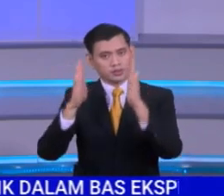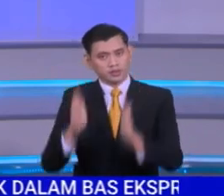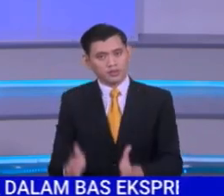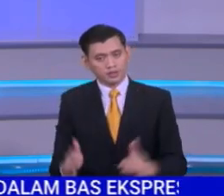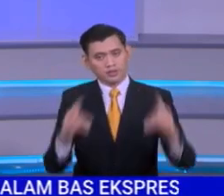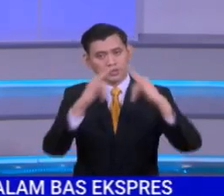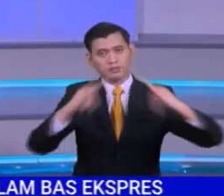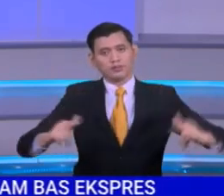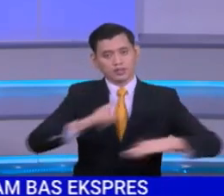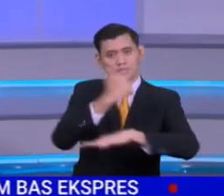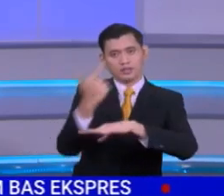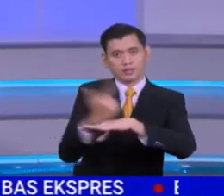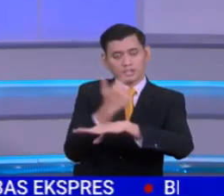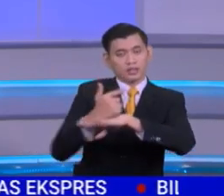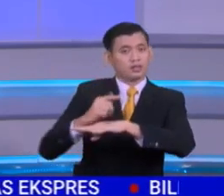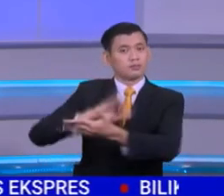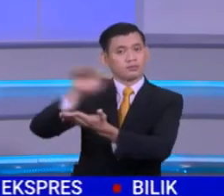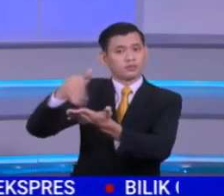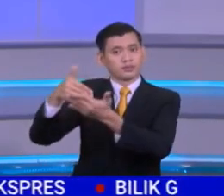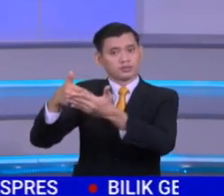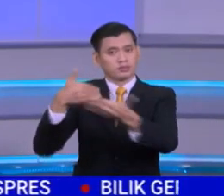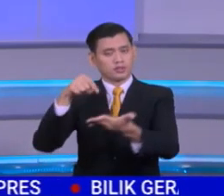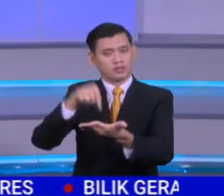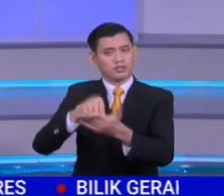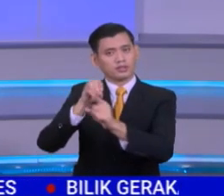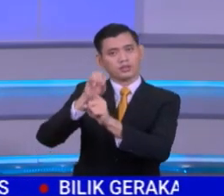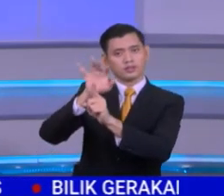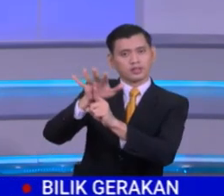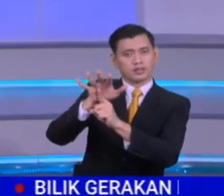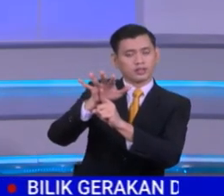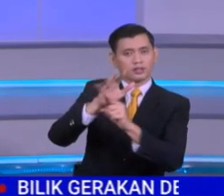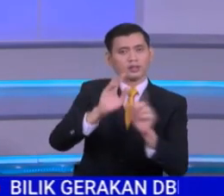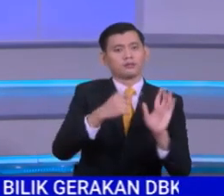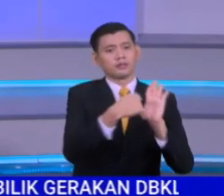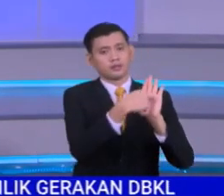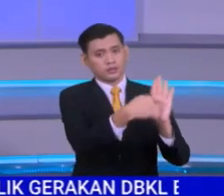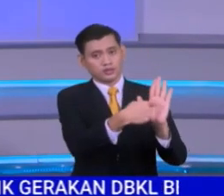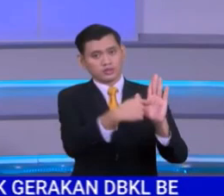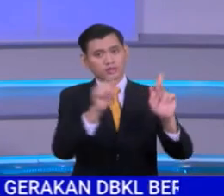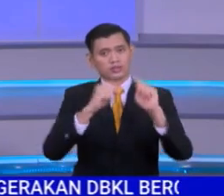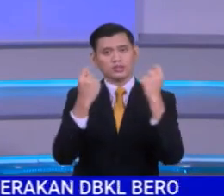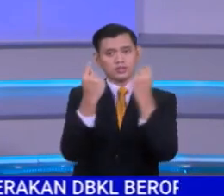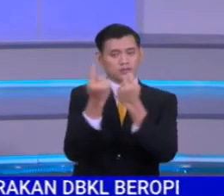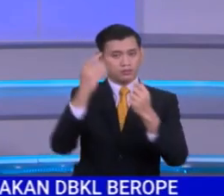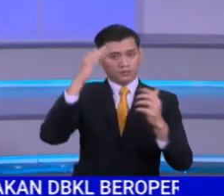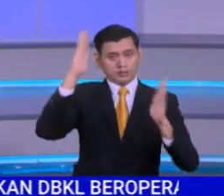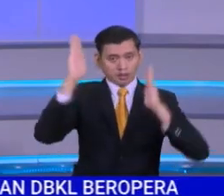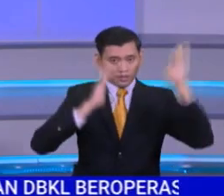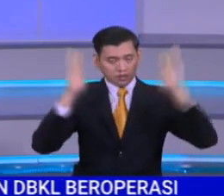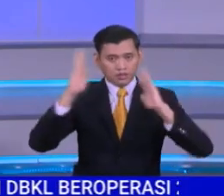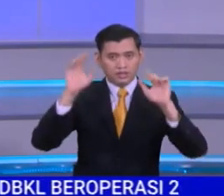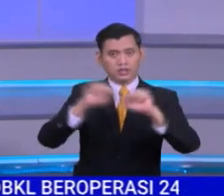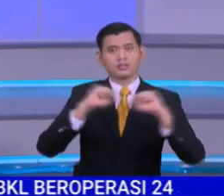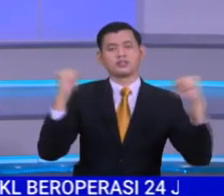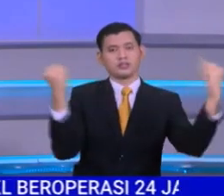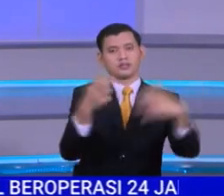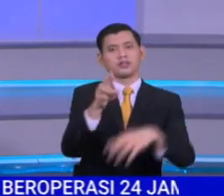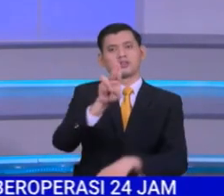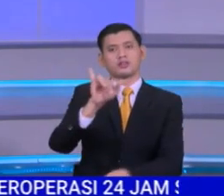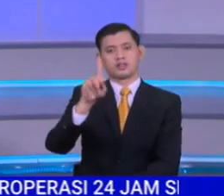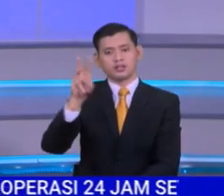kem latihan pusat sebelum ini dilihat memberi kesan kepada persembahan skuad muda negara di Stadium UiTM Shah Alam